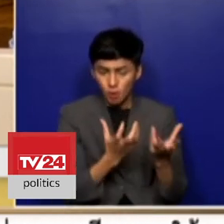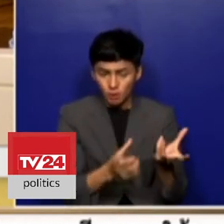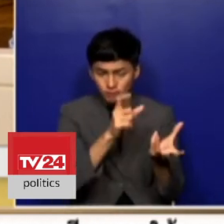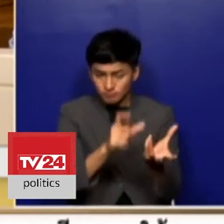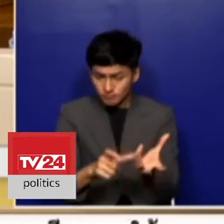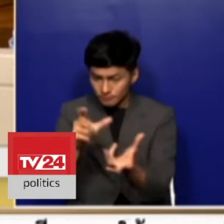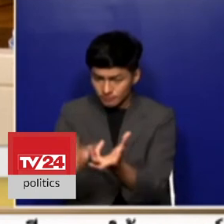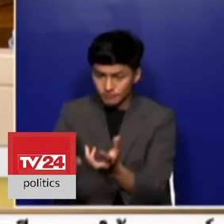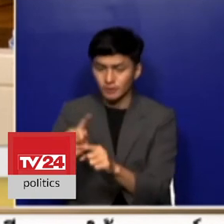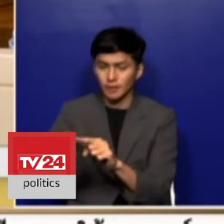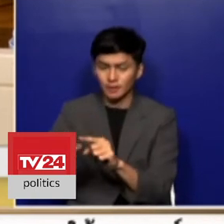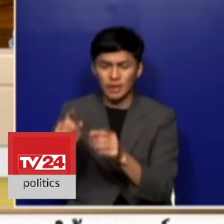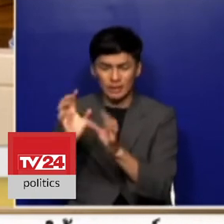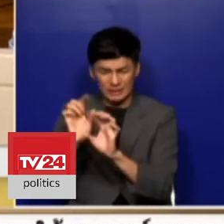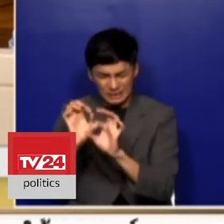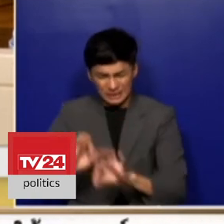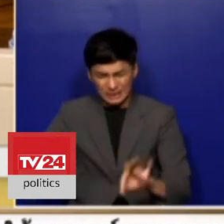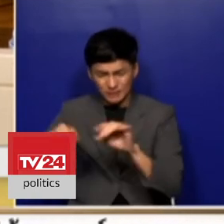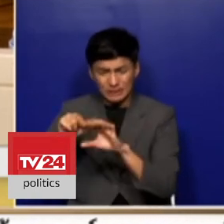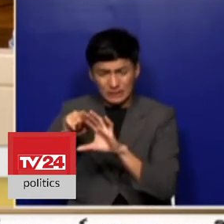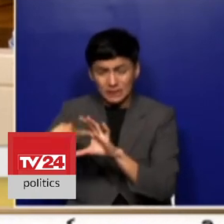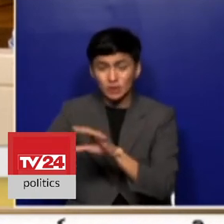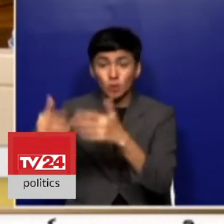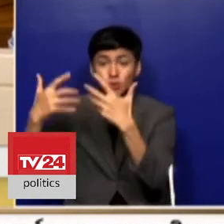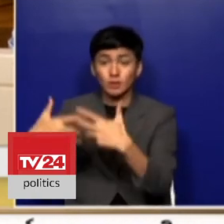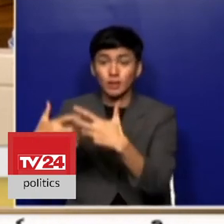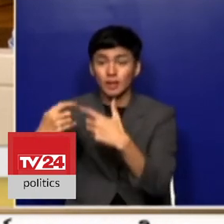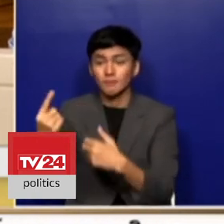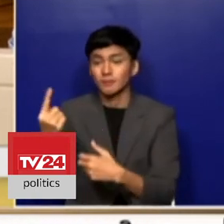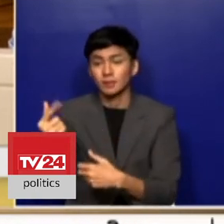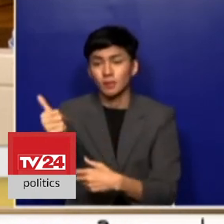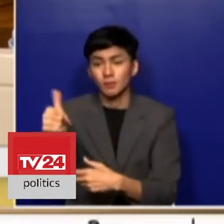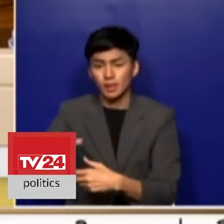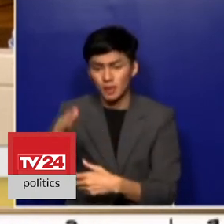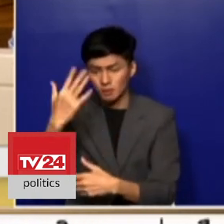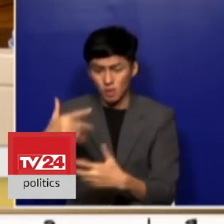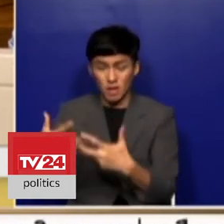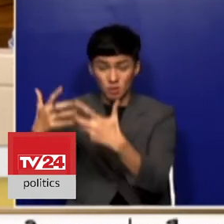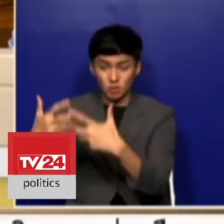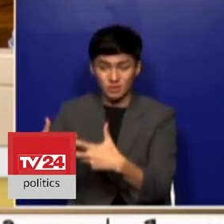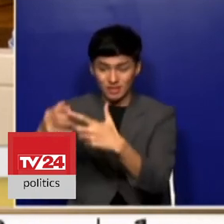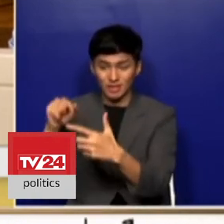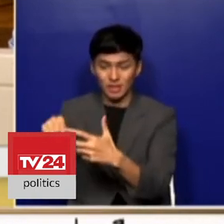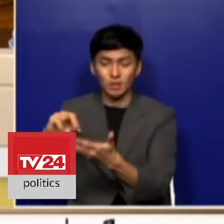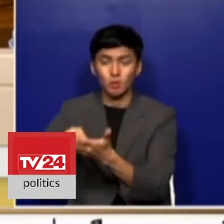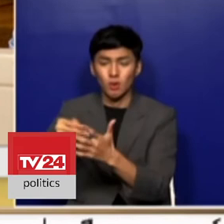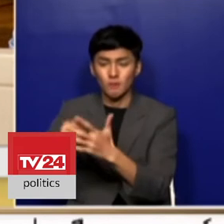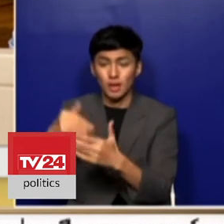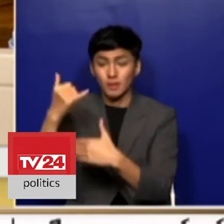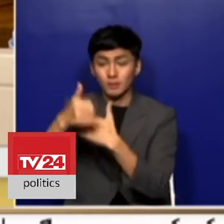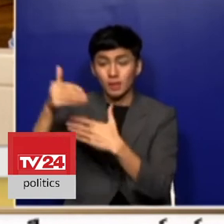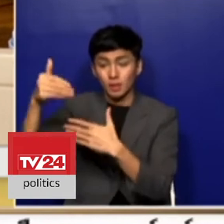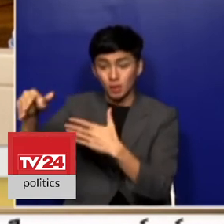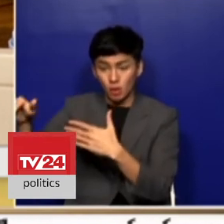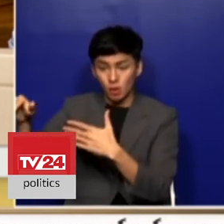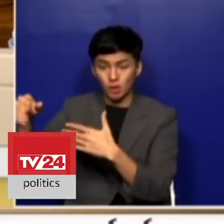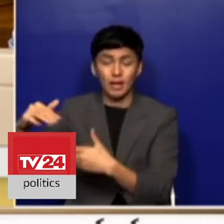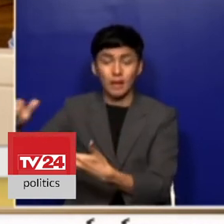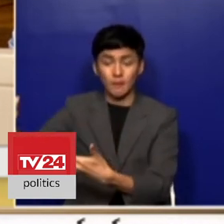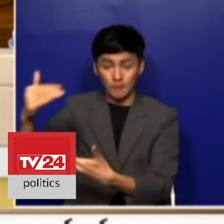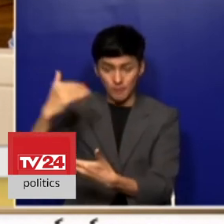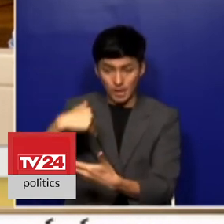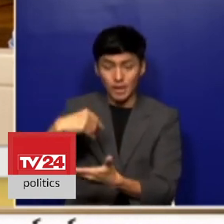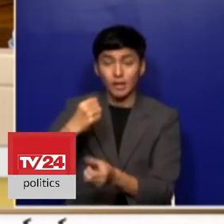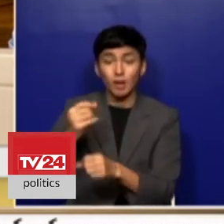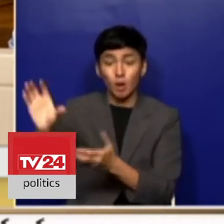แต่เฉพาะสินค้าอุตสาหกรรมซึ่งสิ่งทั้งสาหกรรมส่วนใหญ่เป็นสินค้าที่ผลิตโดยตาชาติโดยใช้ประเทศไทยเป็นฐานการ